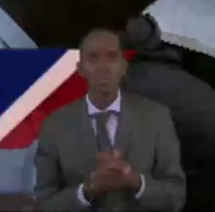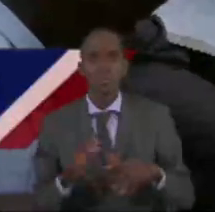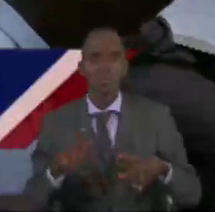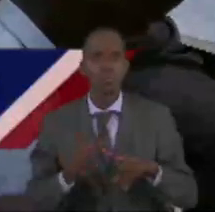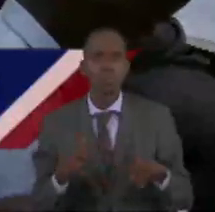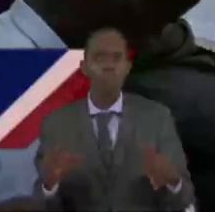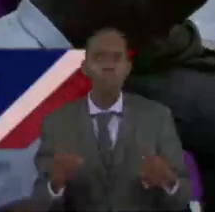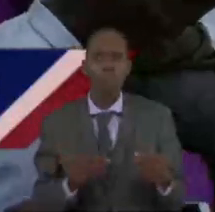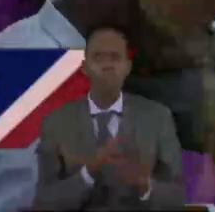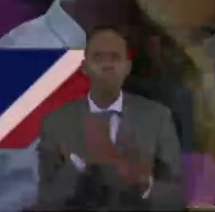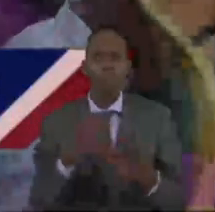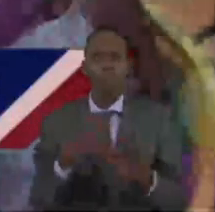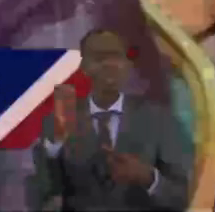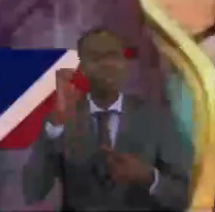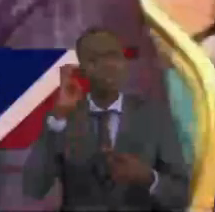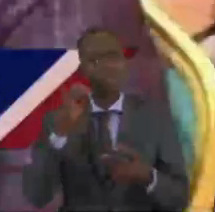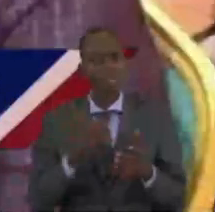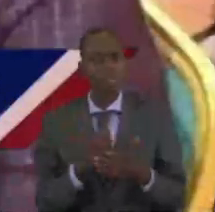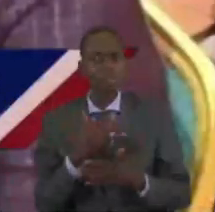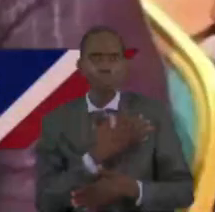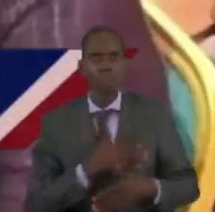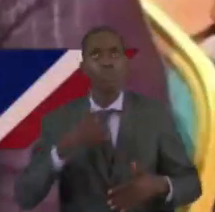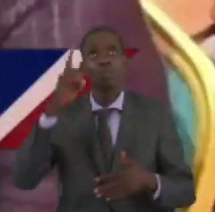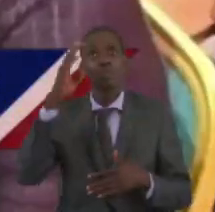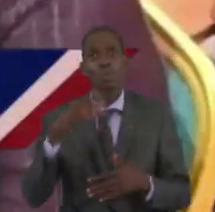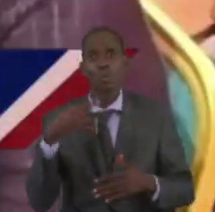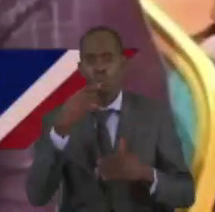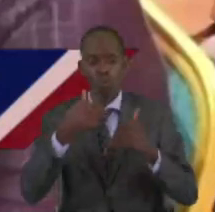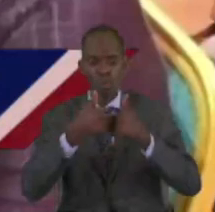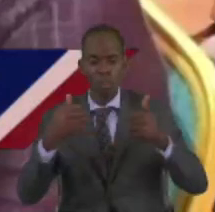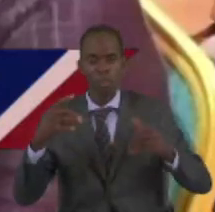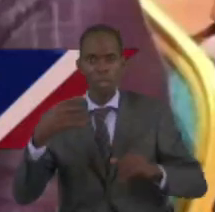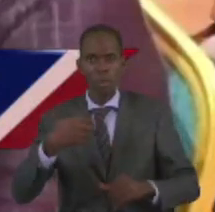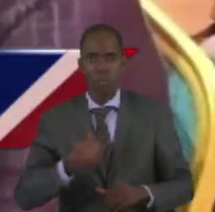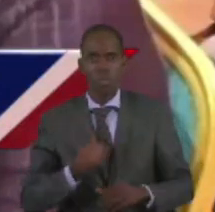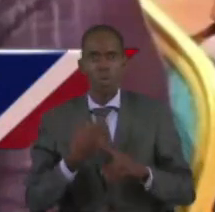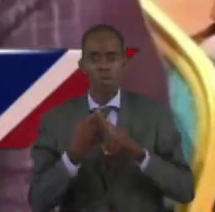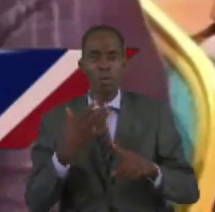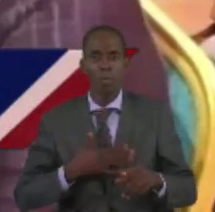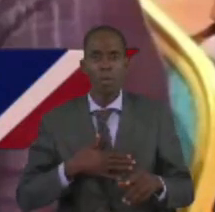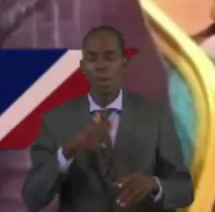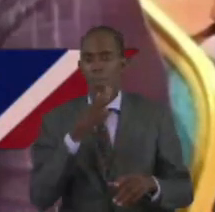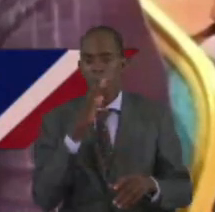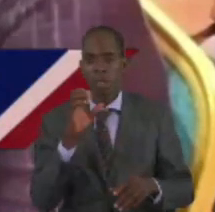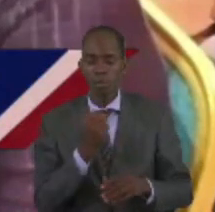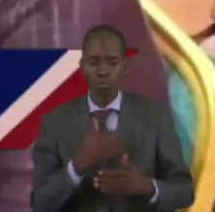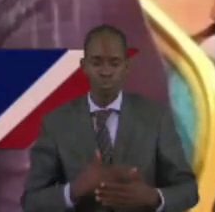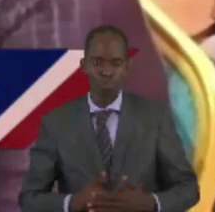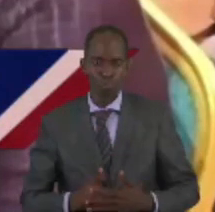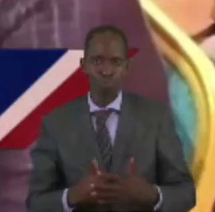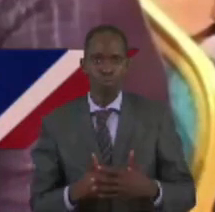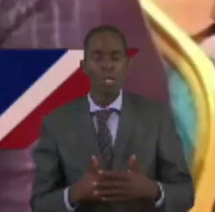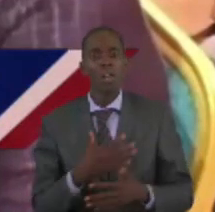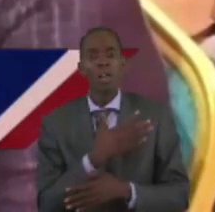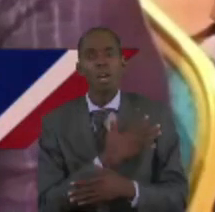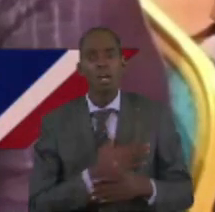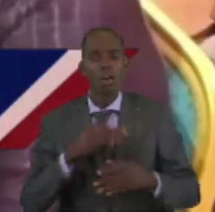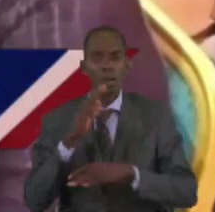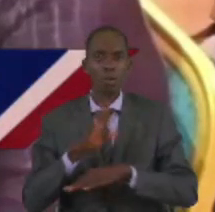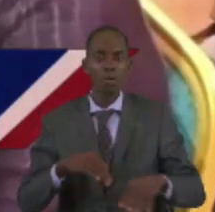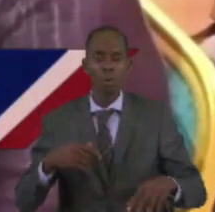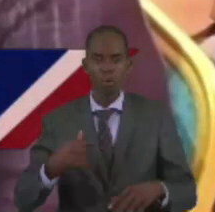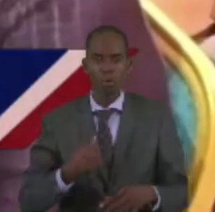15. Mais lorsqu'il a plu à celui qui m'avait mis à part dès le sein de ma mère